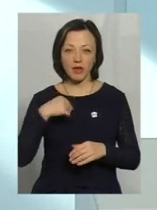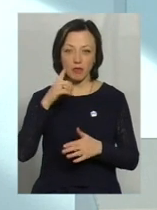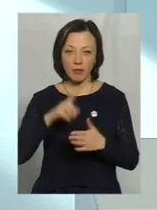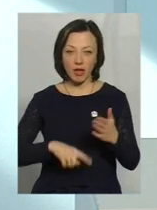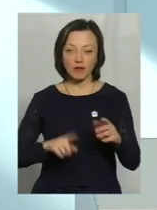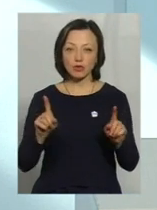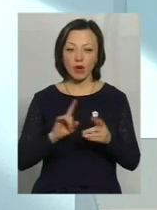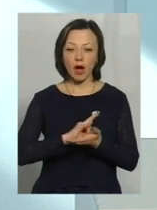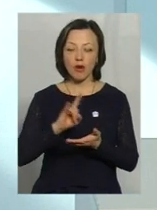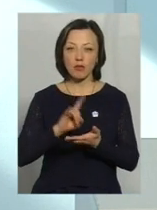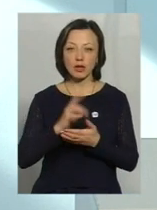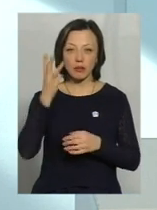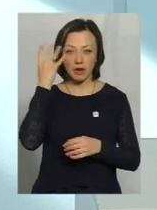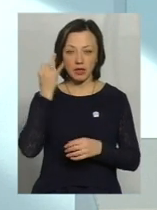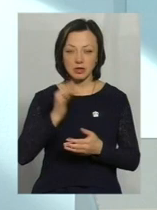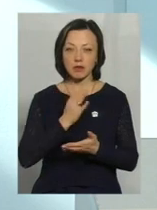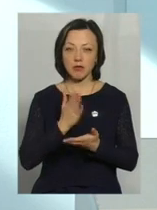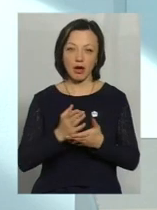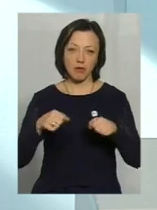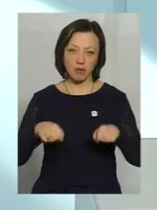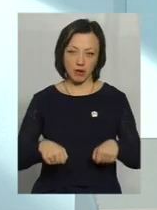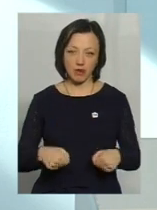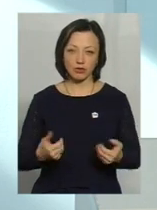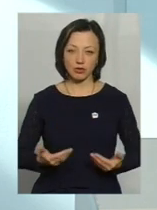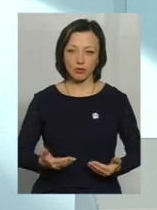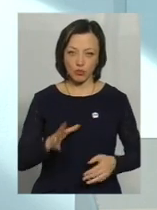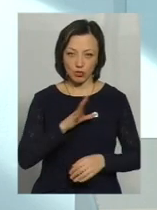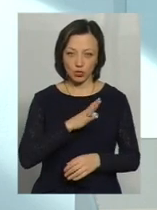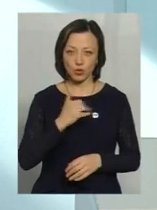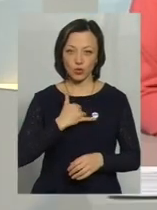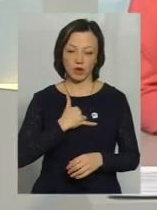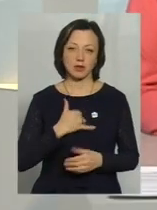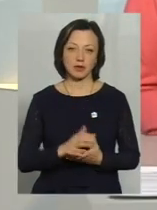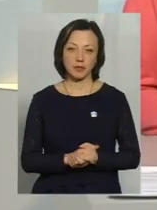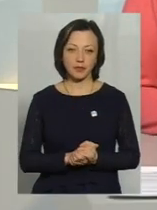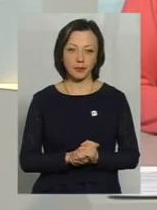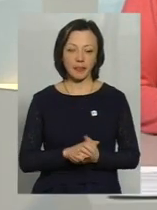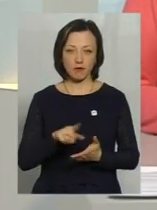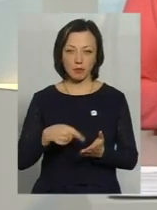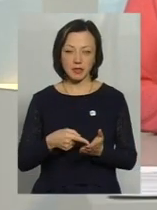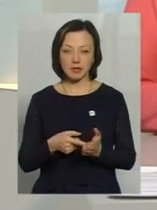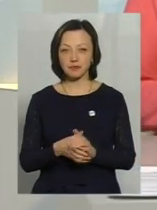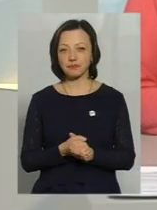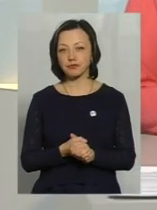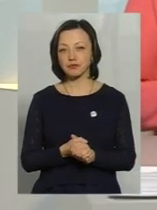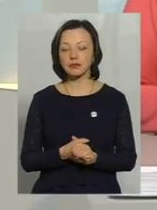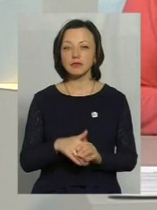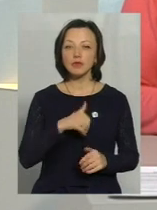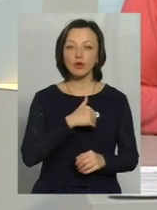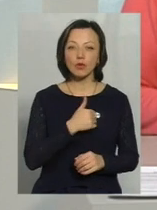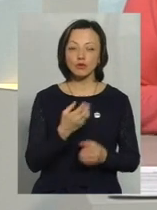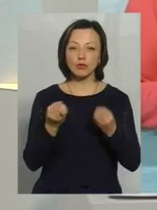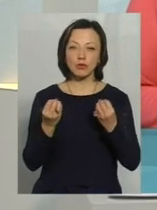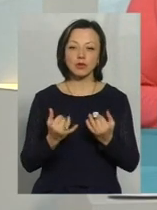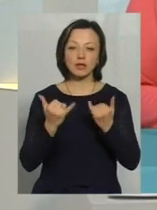я переконаний, що аеропорт Хмельницький має право на життя в нашому обласному центрі. Що я просто хочу, щоб для